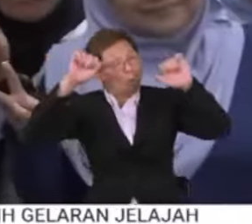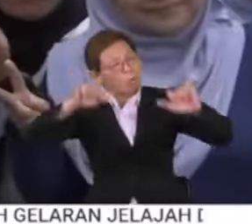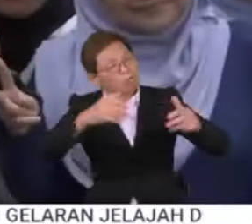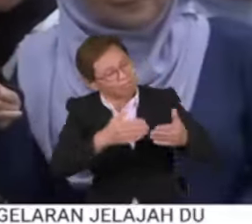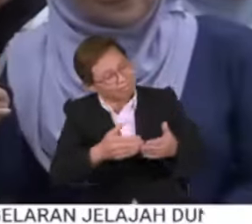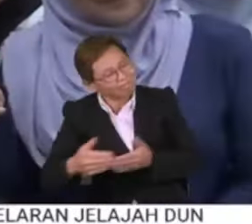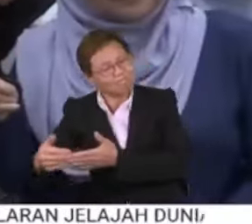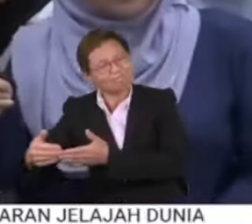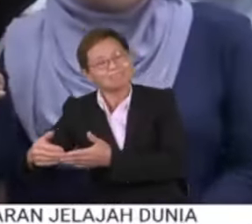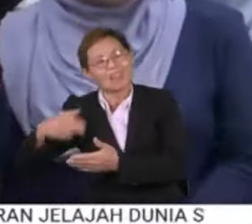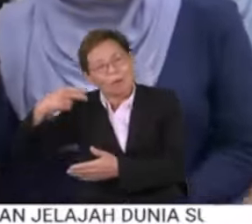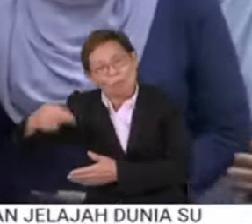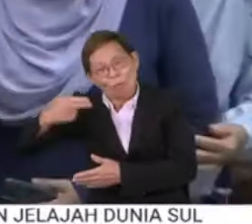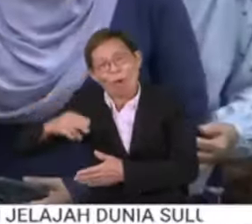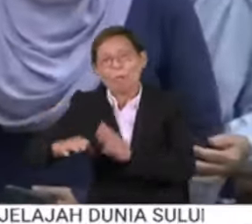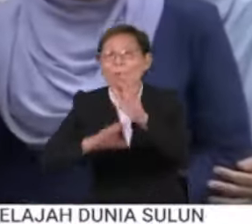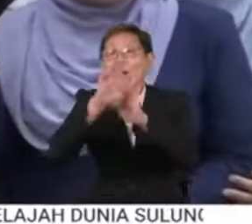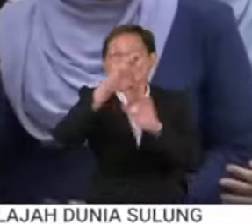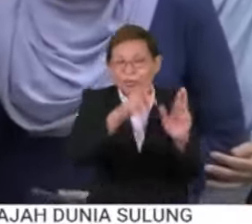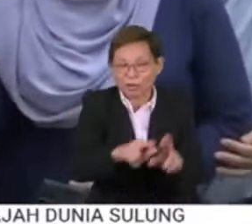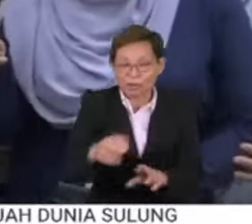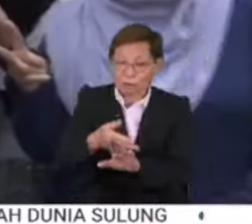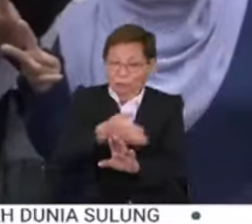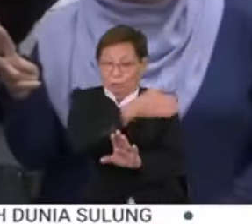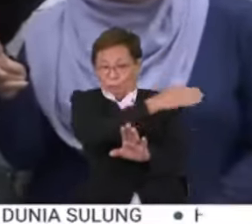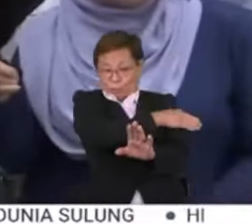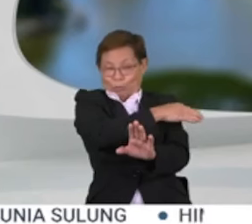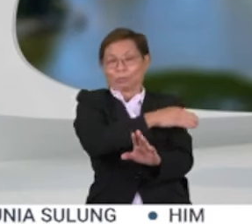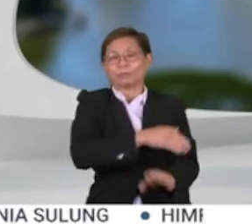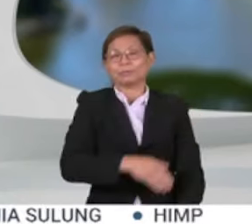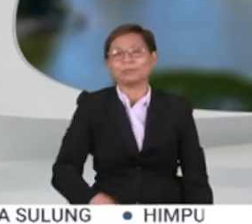meneruskan legasi pembangunan yang dirancang sebelum ini.